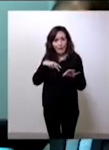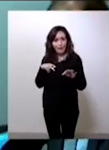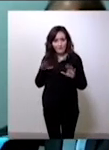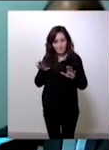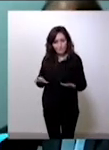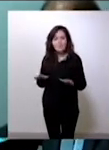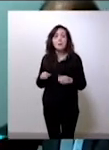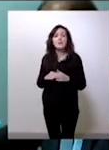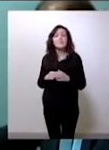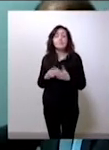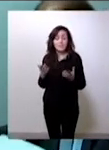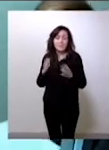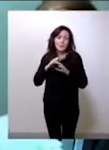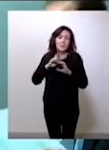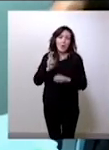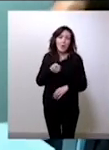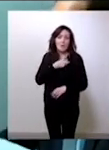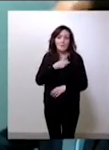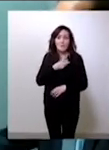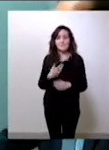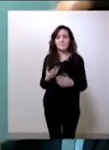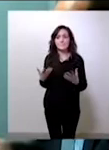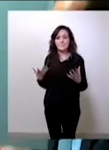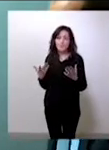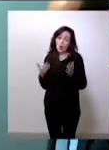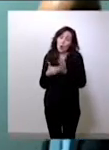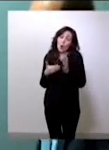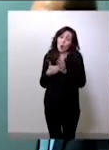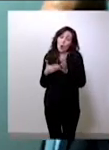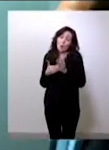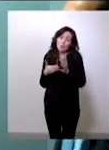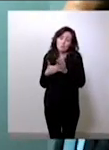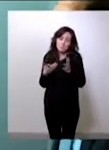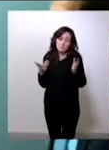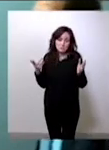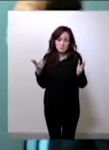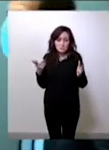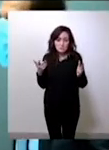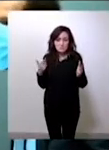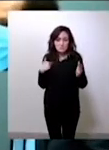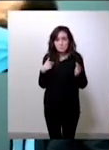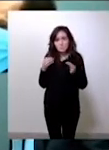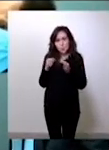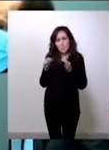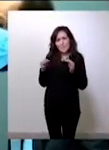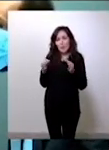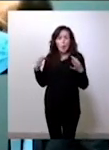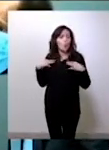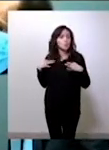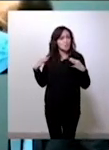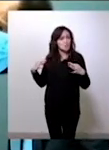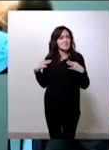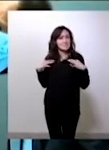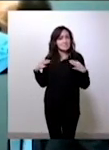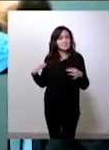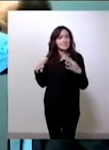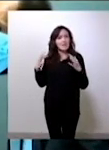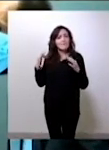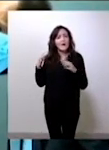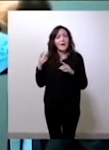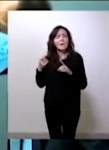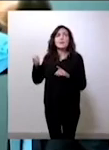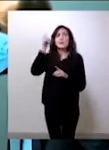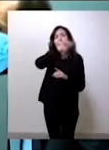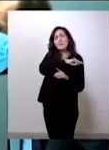pour finir, là encore, je vais faire un bilan objectif de ce que nous lègue la